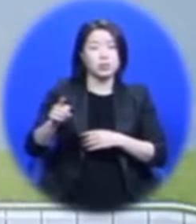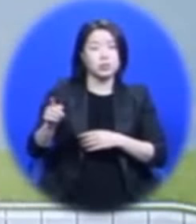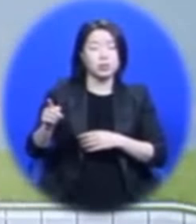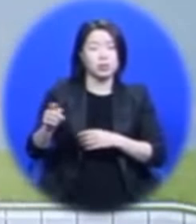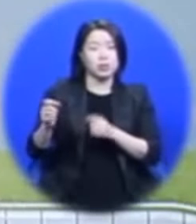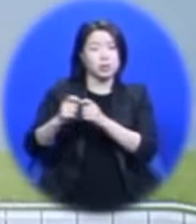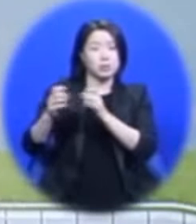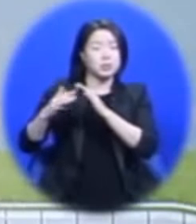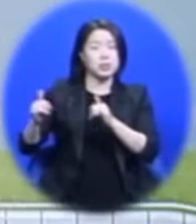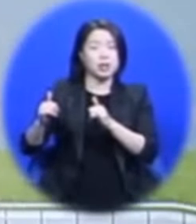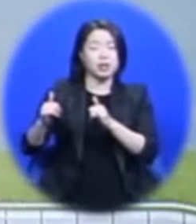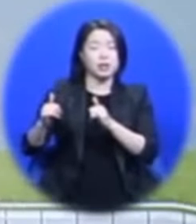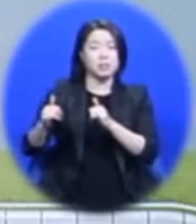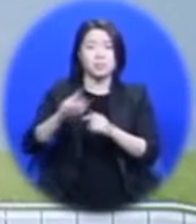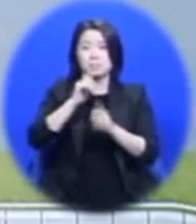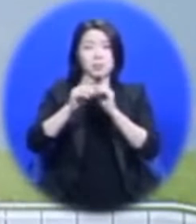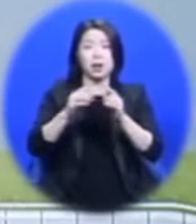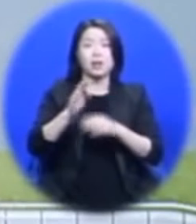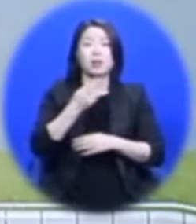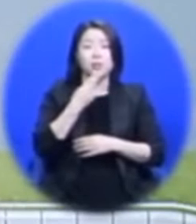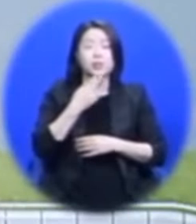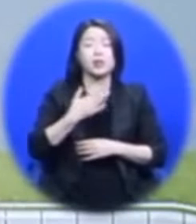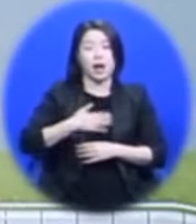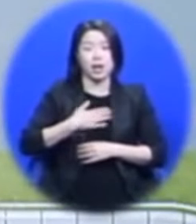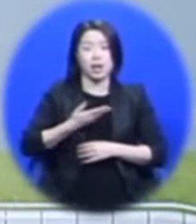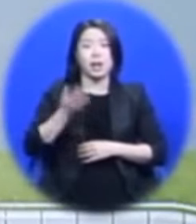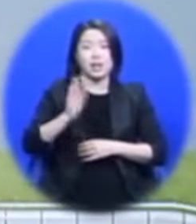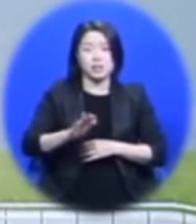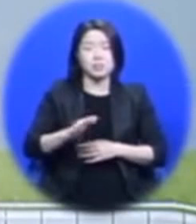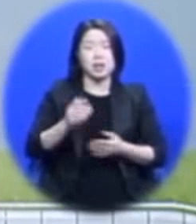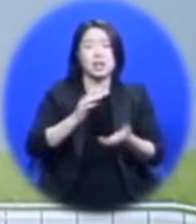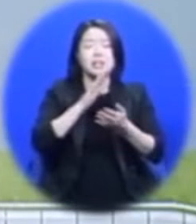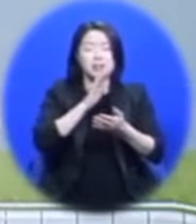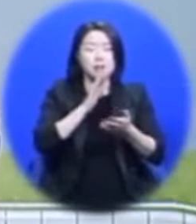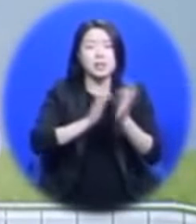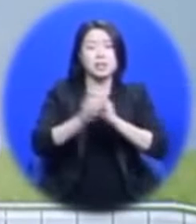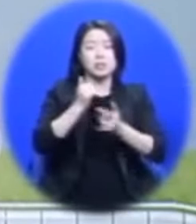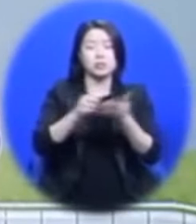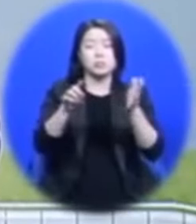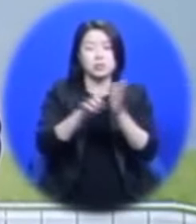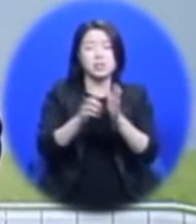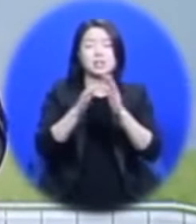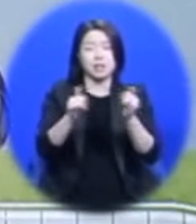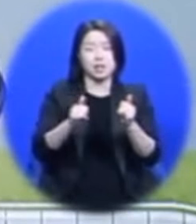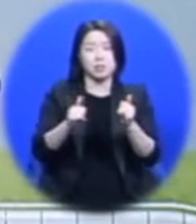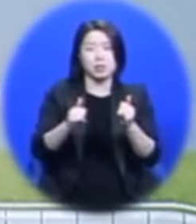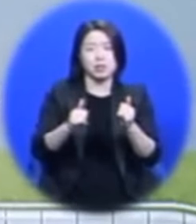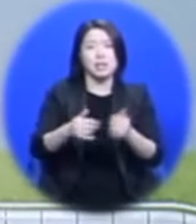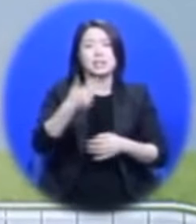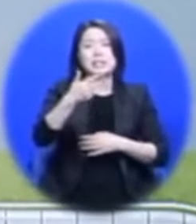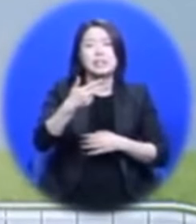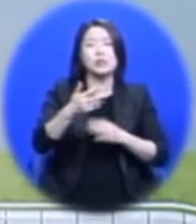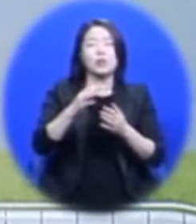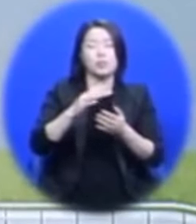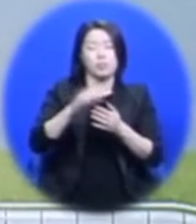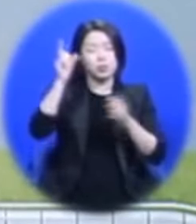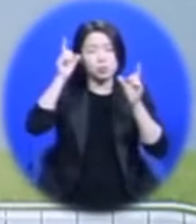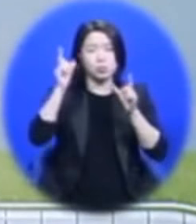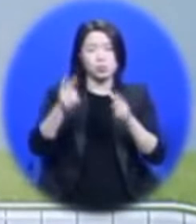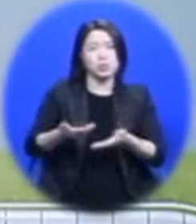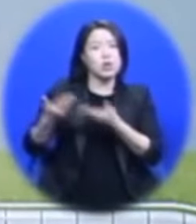말이 없겠지만 정말 예수 믿는 사람이라면 그 일곱 마리를 주인에게 돌려주는 게